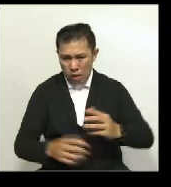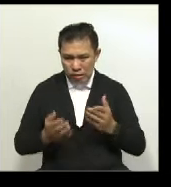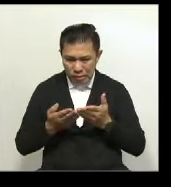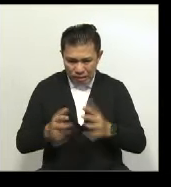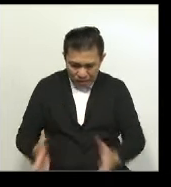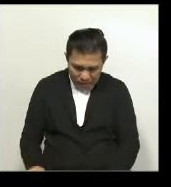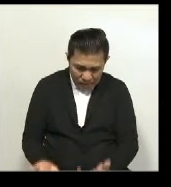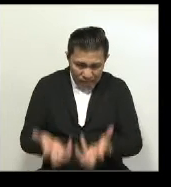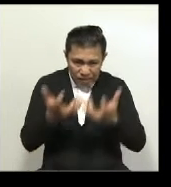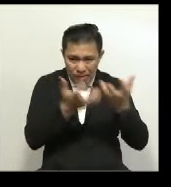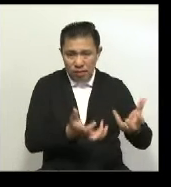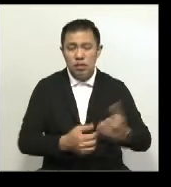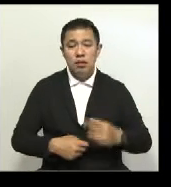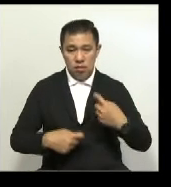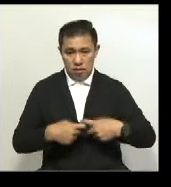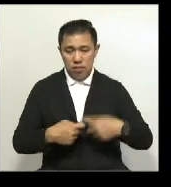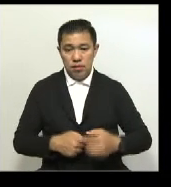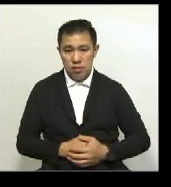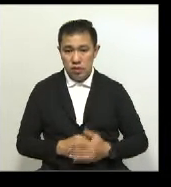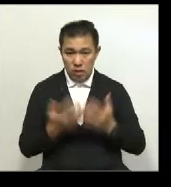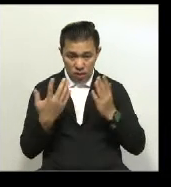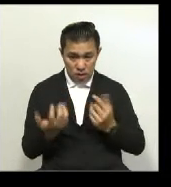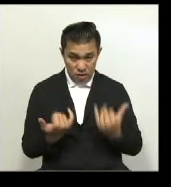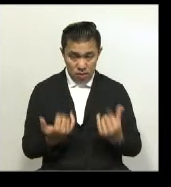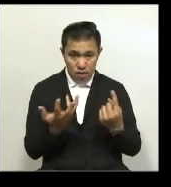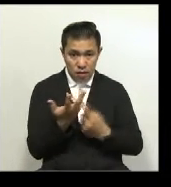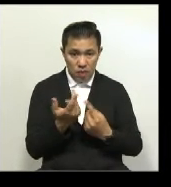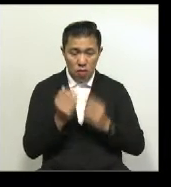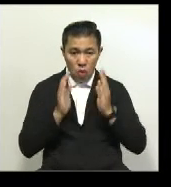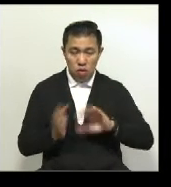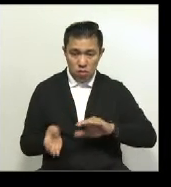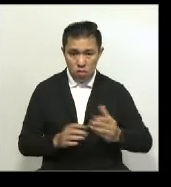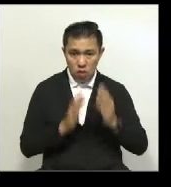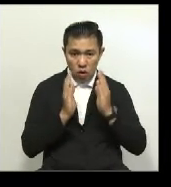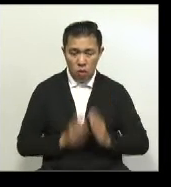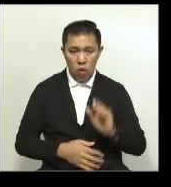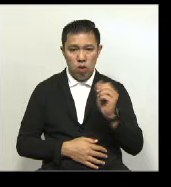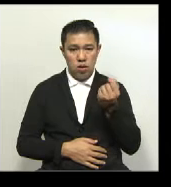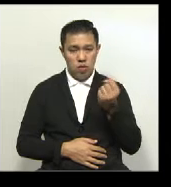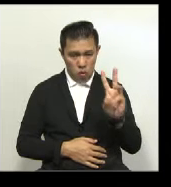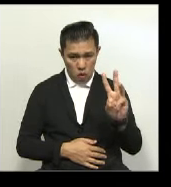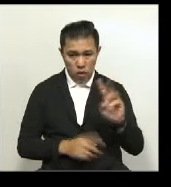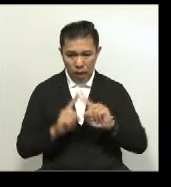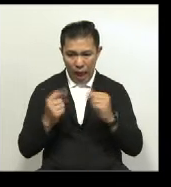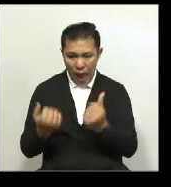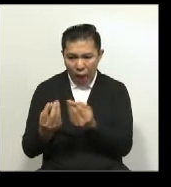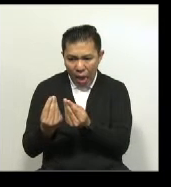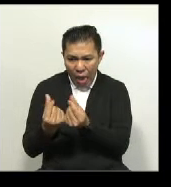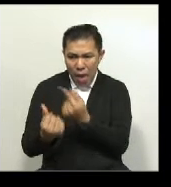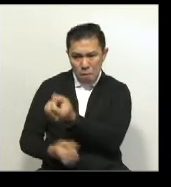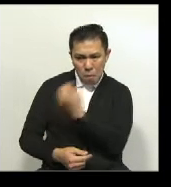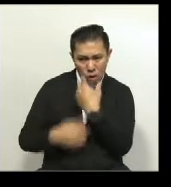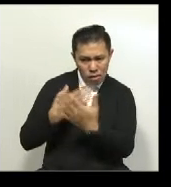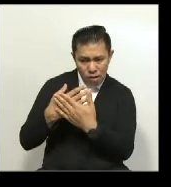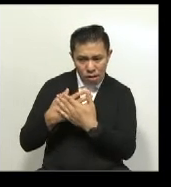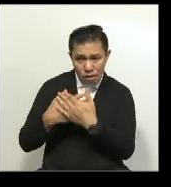การดำเนินการค่ะยืนยันยอดผู้เสียชีวิตตอนนี้นะคะอยู่ที่16คนแต่ว่ามีตัวเลขอย่างไม่เป็นท